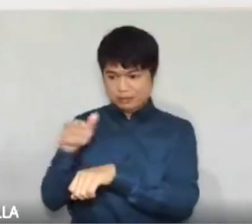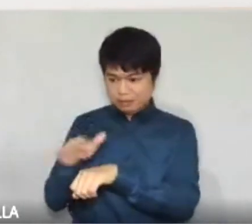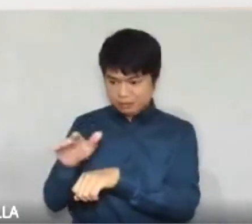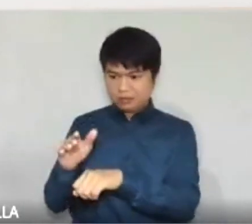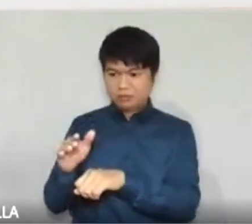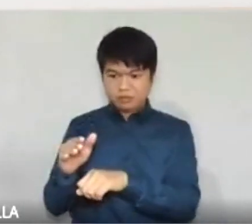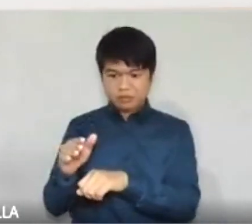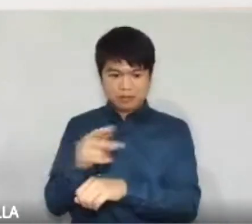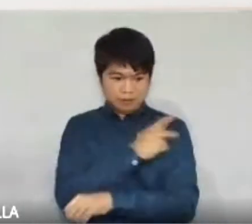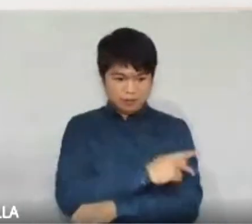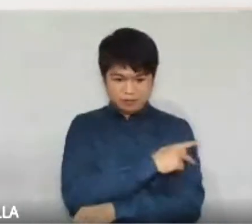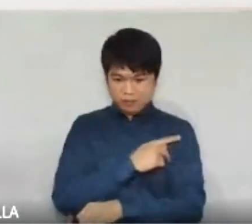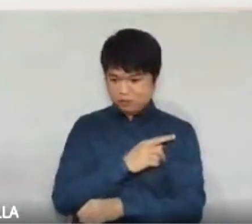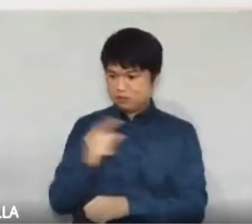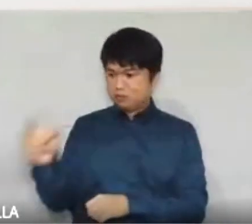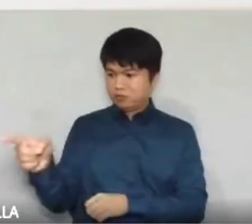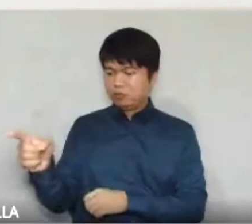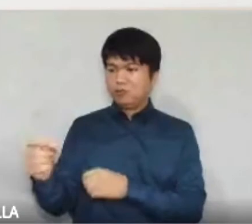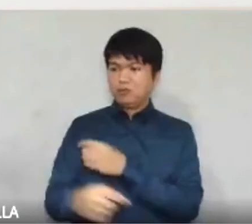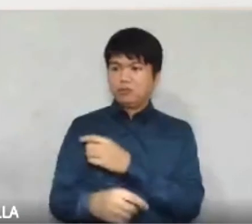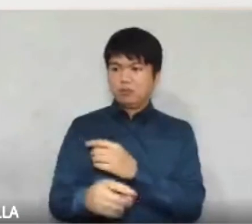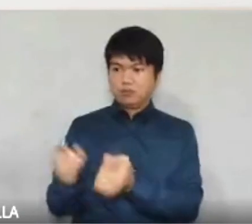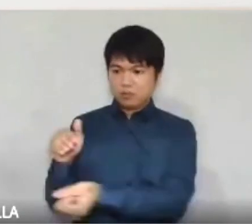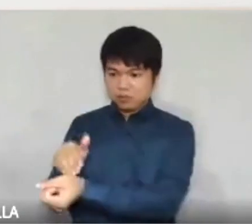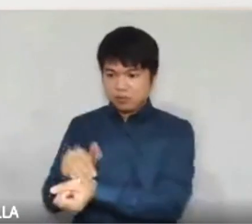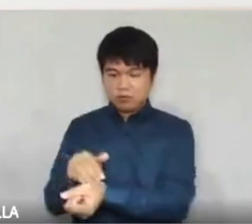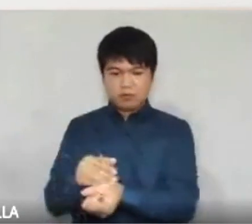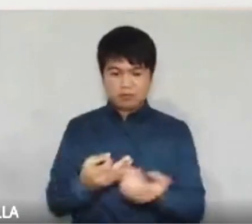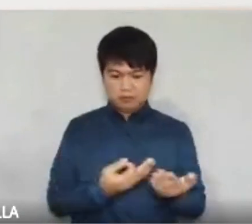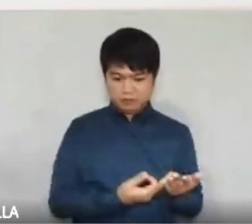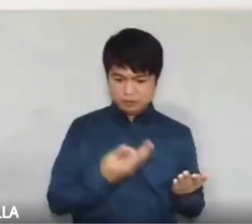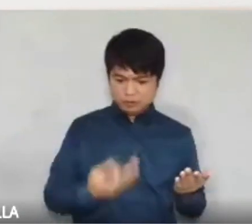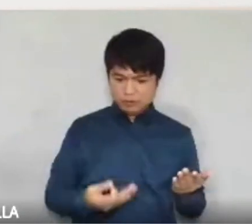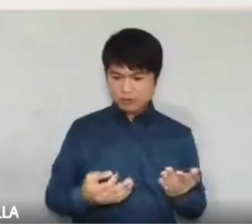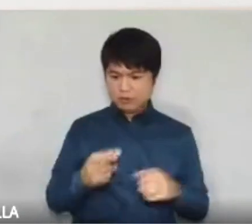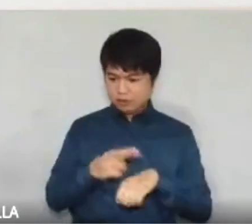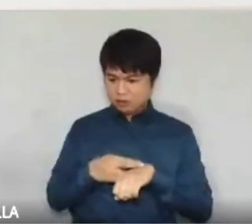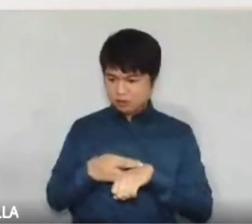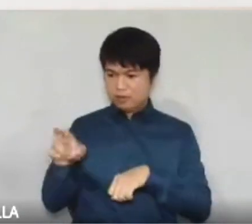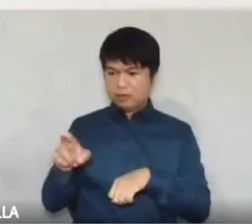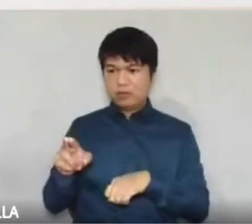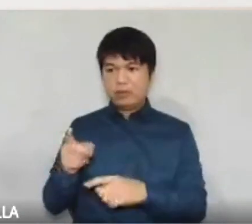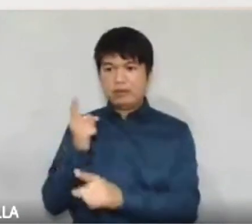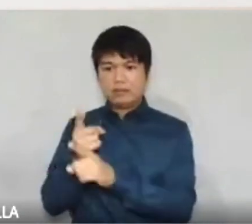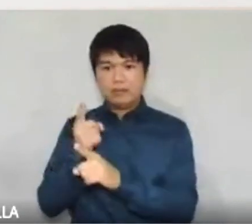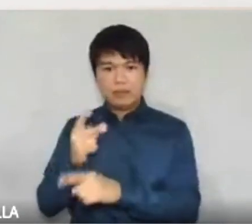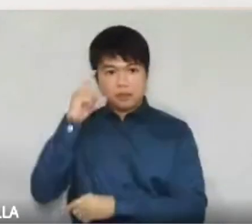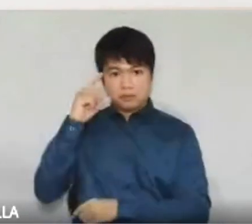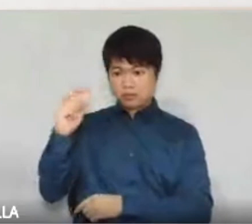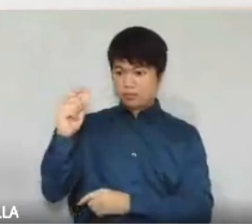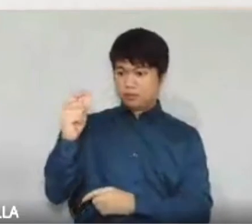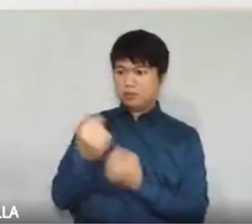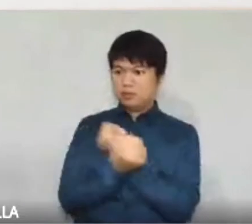at doktor at sa pagitan ng mga facility sa mga kasong referral ay tama, mabilis at secure.